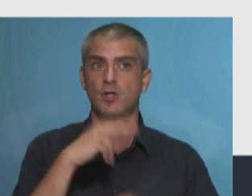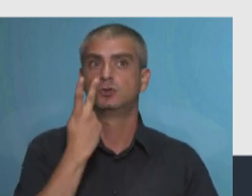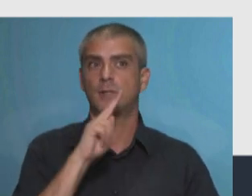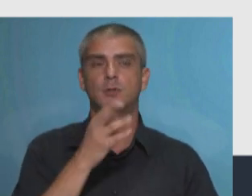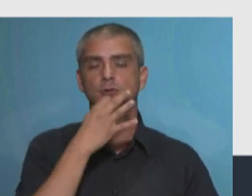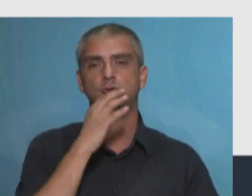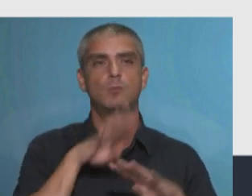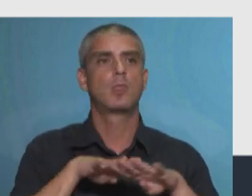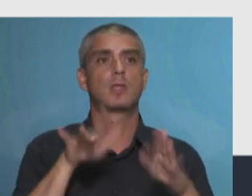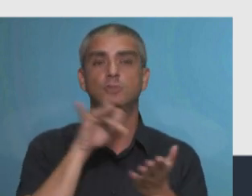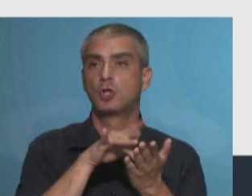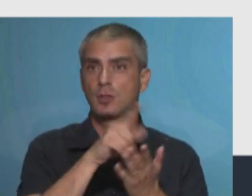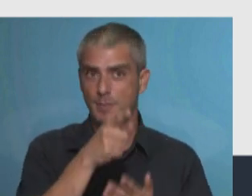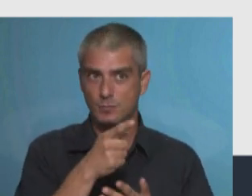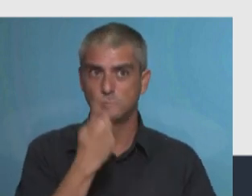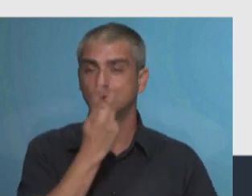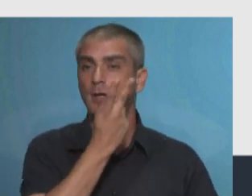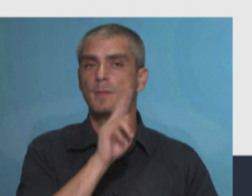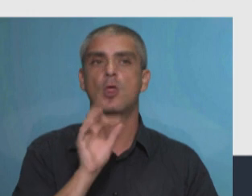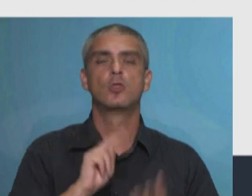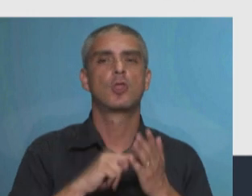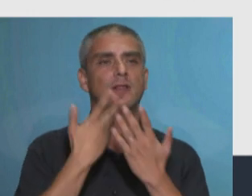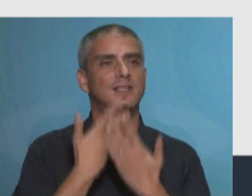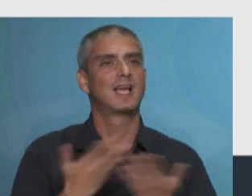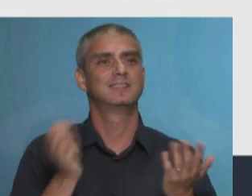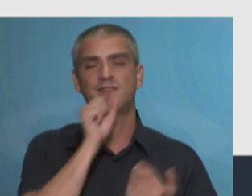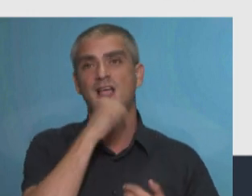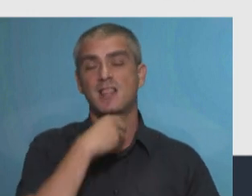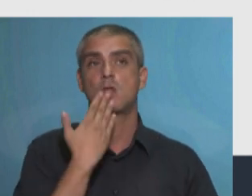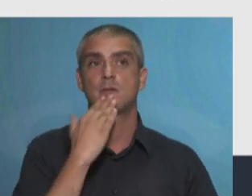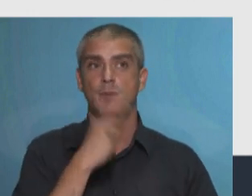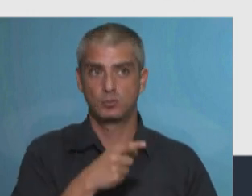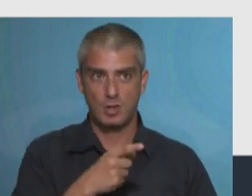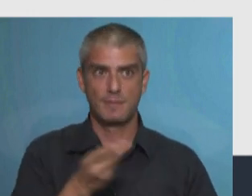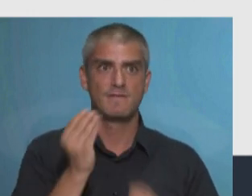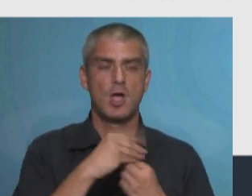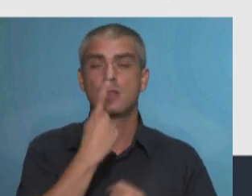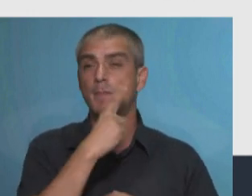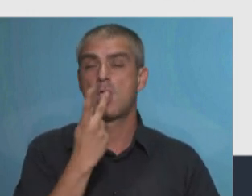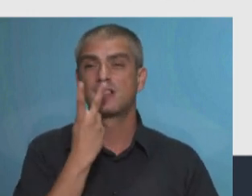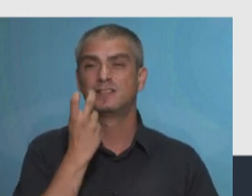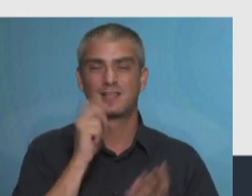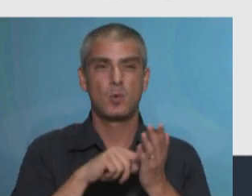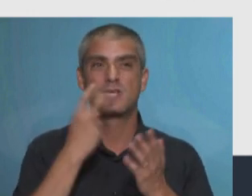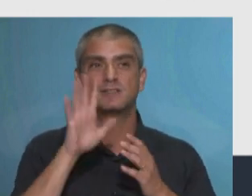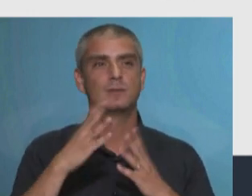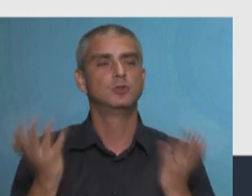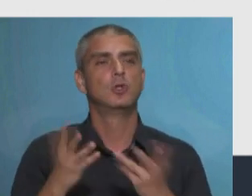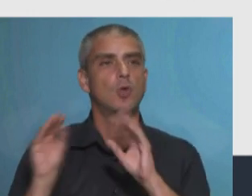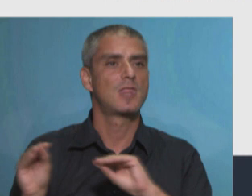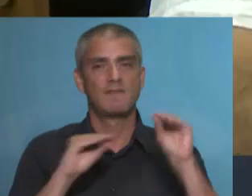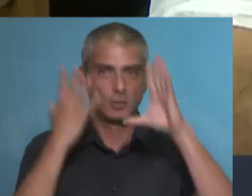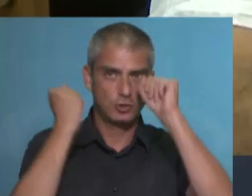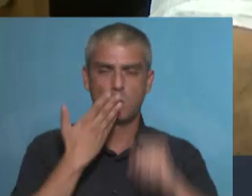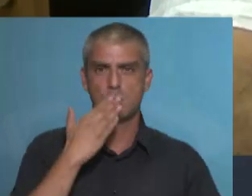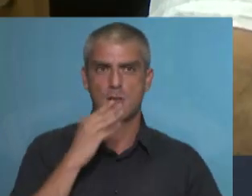התשתיות במקום. 2 מיליון לתוכנית חשיפת עתיקות בירושלים, ועוד מיליון ורבע. לטובת עידוד העברת שגרירויות